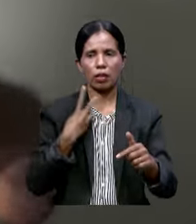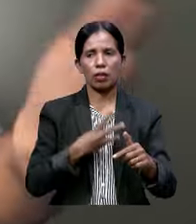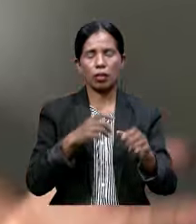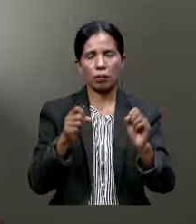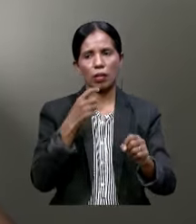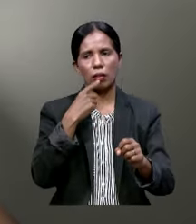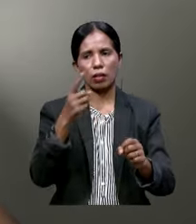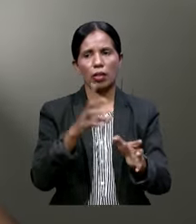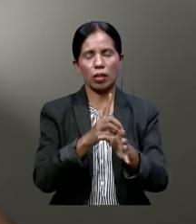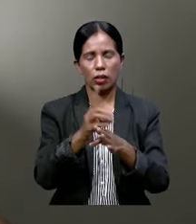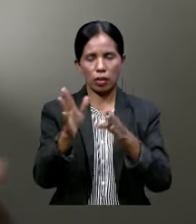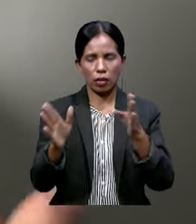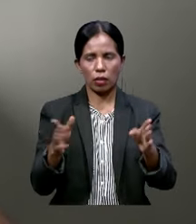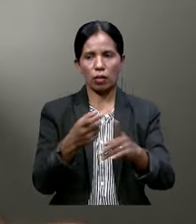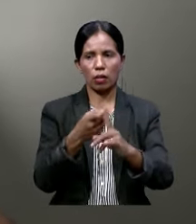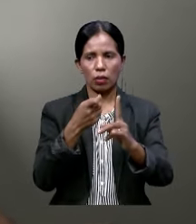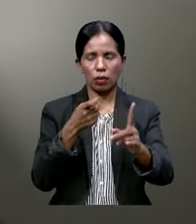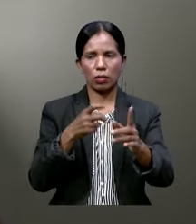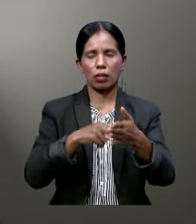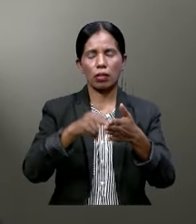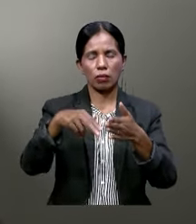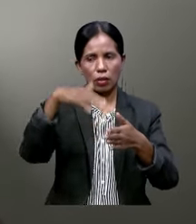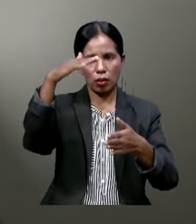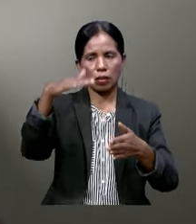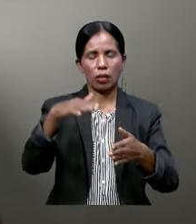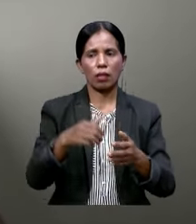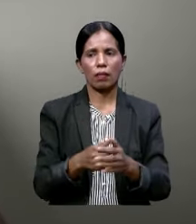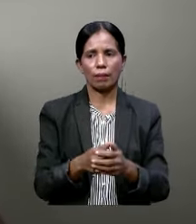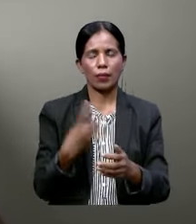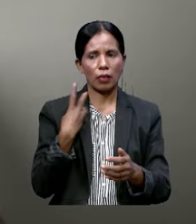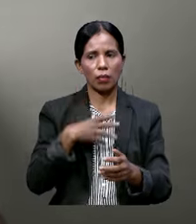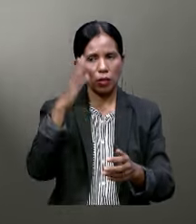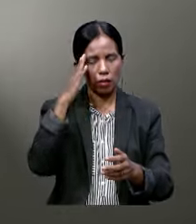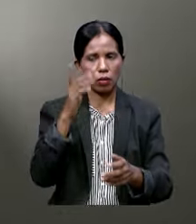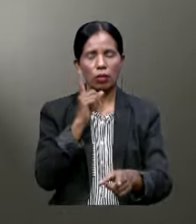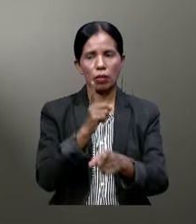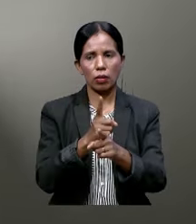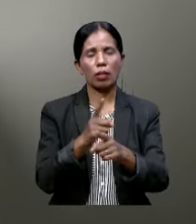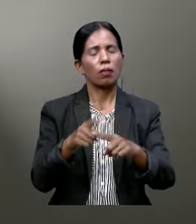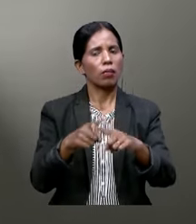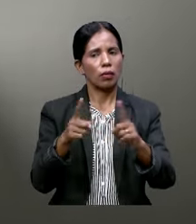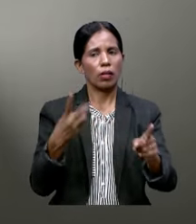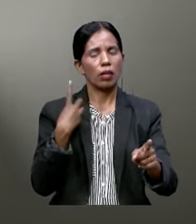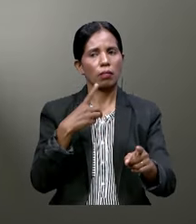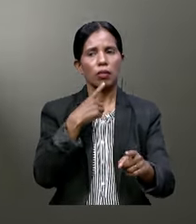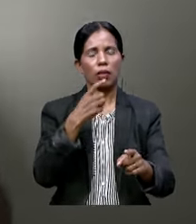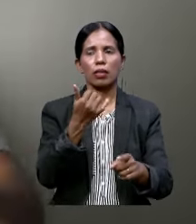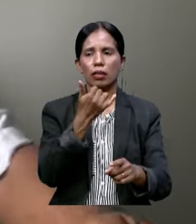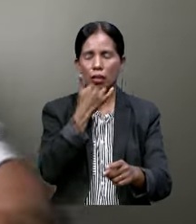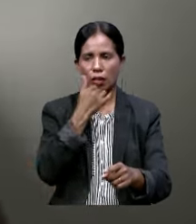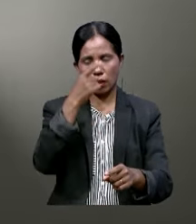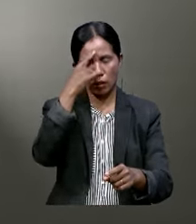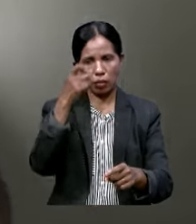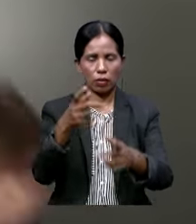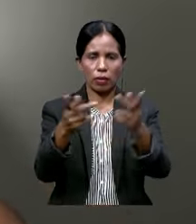nih dirijen sir husi nivel nivel alto nih maka hatu amihane kata bosine los mebe buat nih am hati tes salane tam